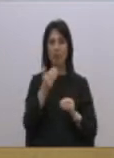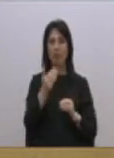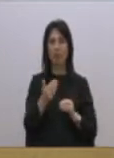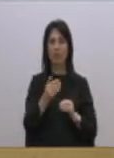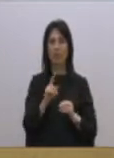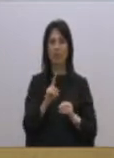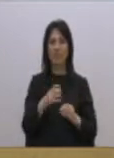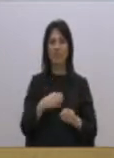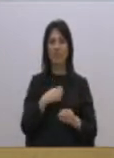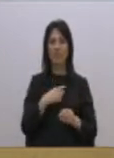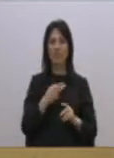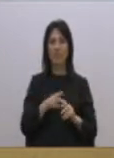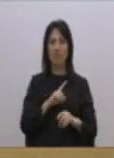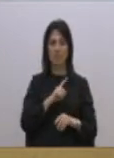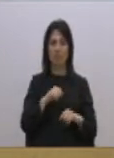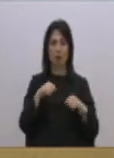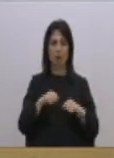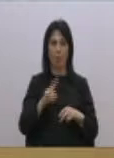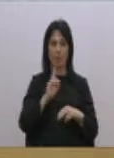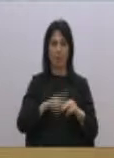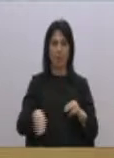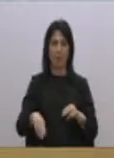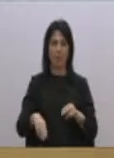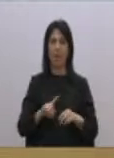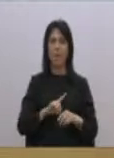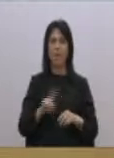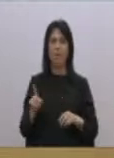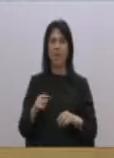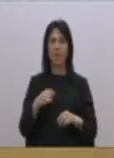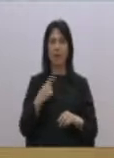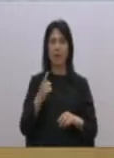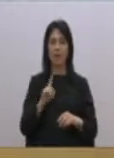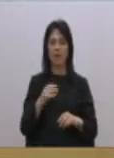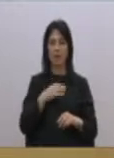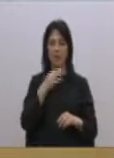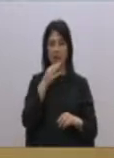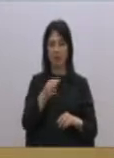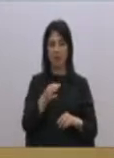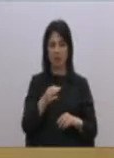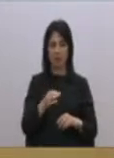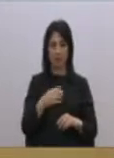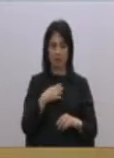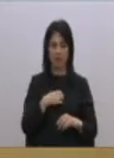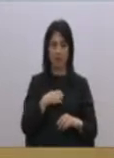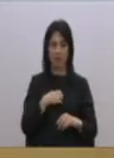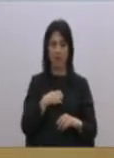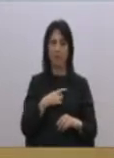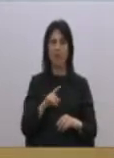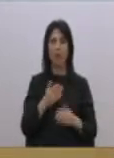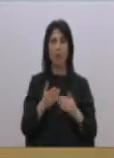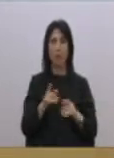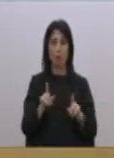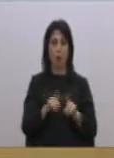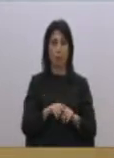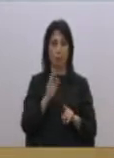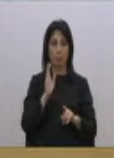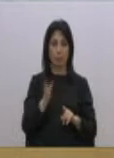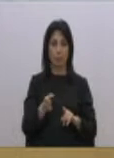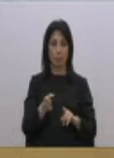რისიც გეშინიათ, ეს არის ძალაუფლების დაკარგვა. მაგრამ მეთი რამ მინდა გითხრათ ცალსახად, რომ თუ ისე მოხდება,